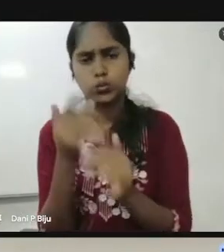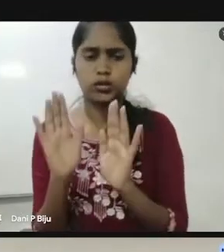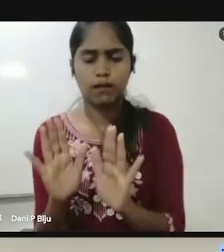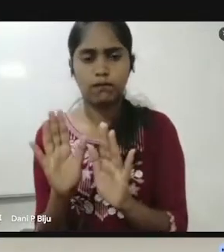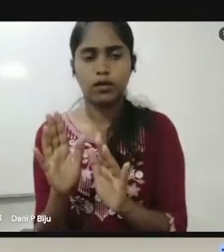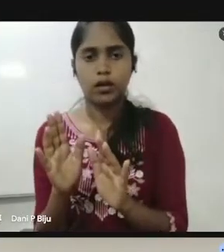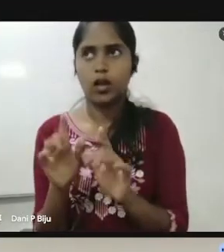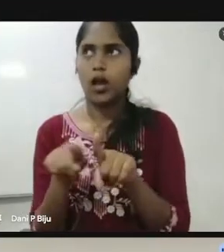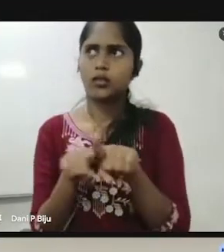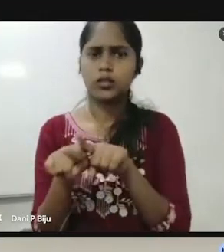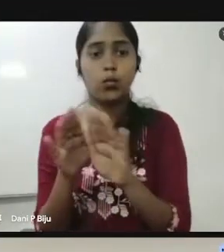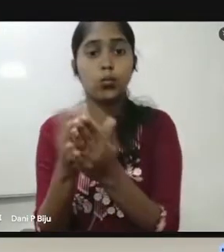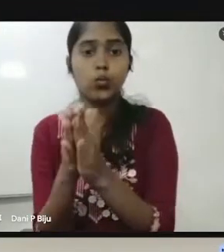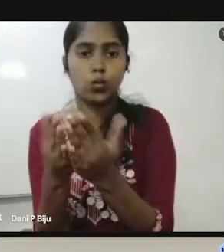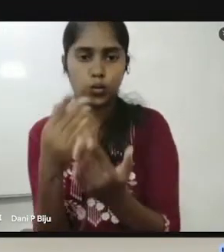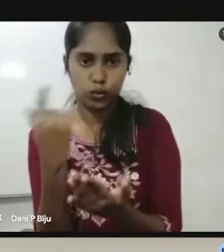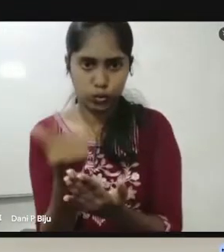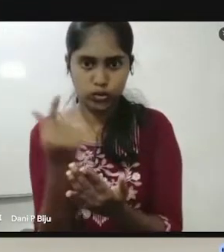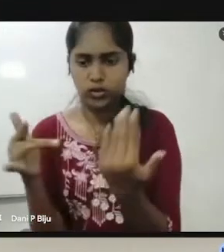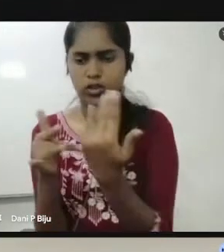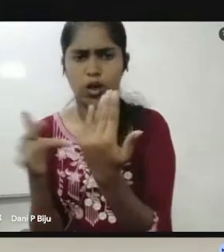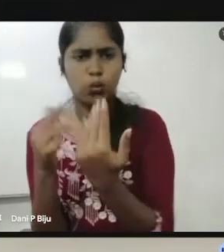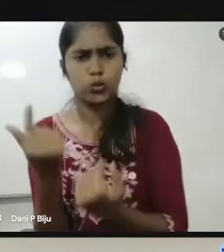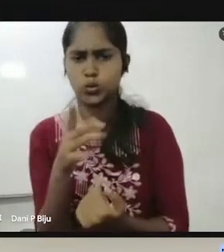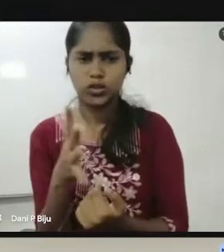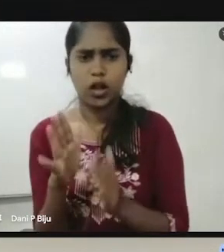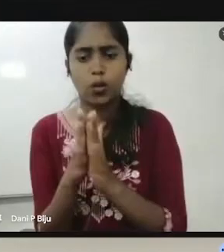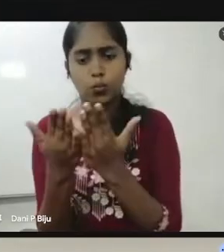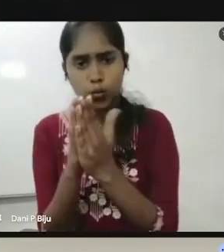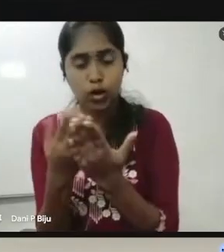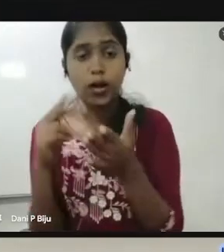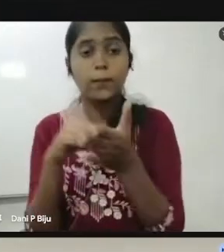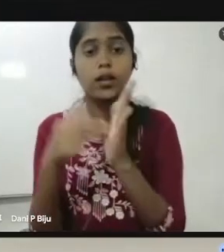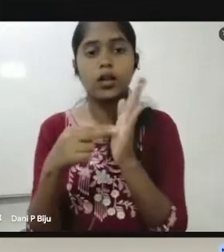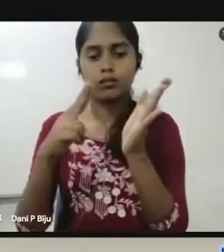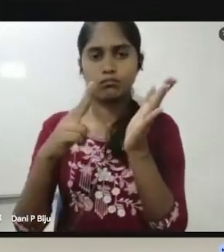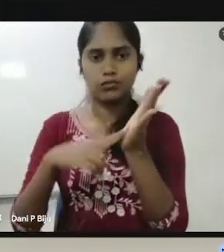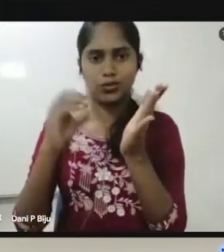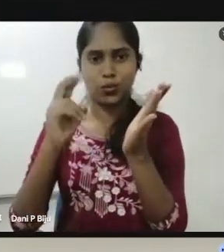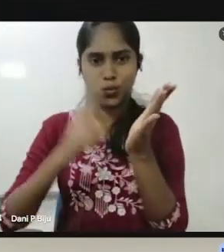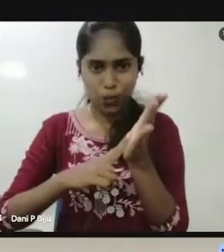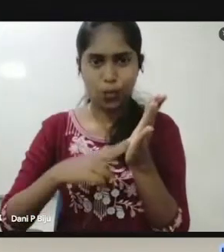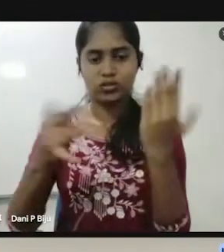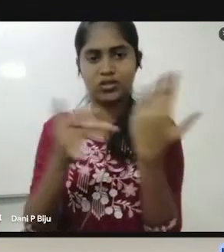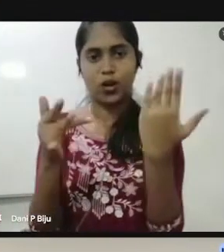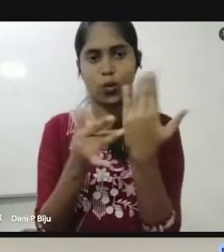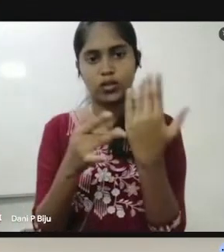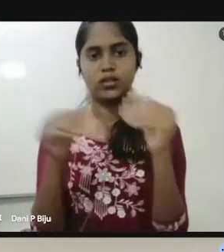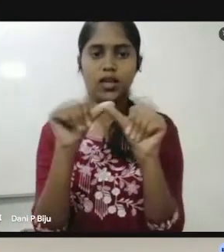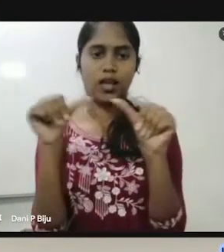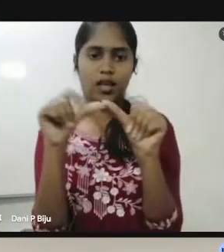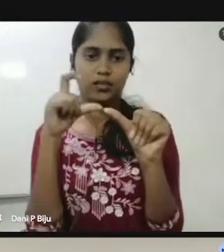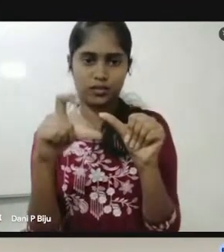കമ്മ്യൂണിക്കേഷൻ ബുക്ക്, അങ്ങനെ ടെക്നോളജി ഉപയോഗിക്കുന്നില്ല എന്നുണ്ടെങ്കിൽ നമ്മൾ അതിനെ നോ ടെക്നോളജി എയ്ഡഡ് AAC എന്ന് നമ്മൾ പറയാറുണ്ട്. അതേപോലെ